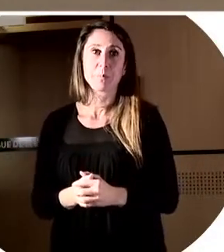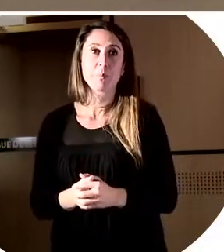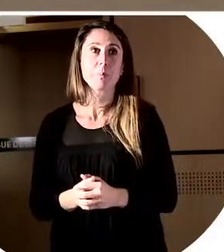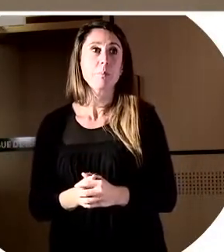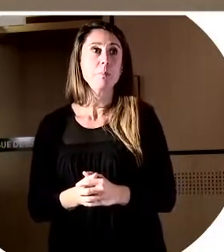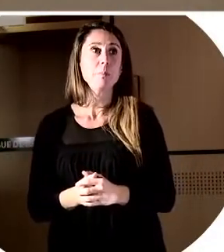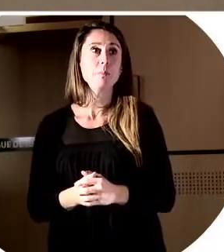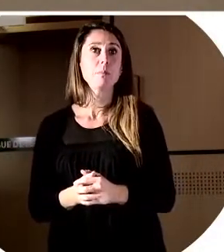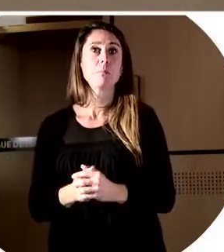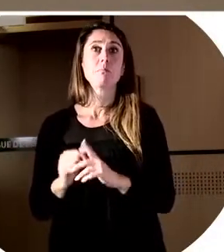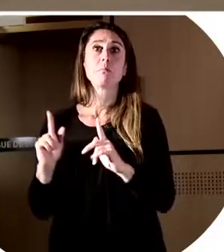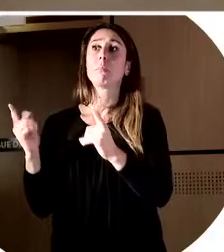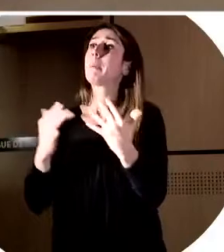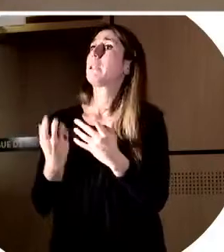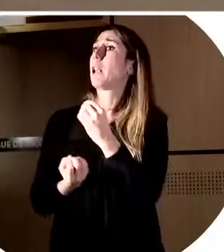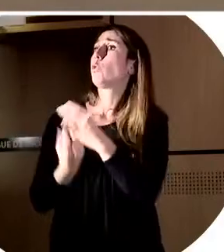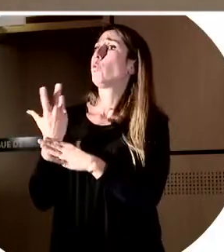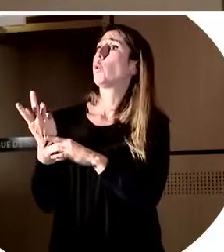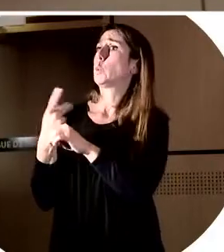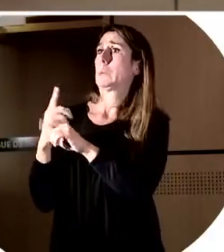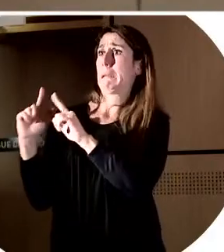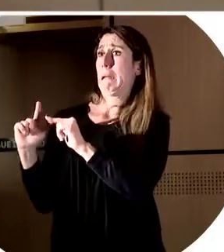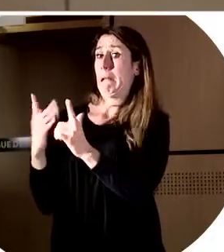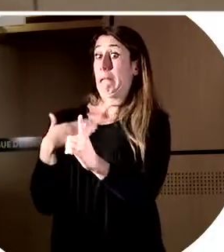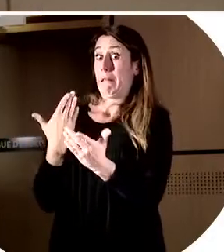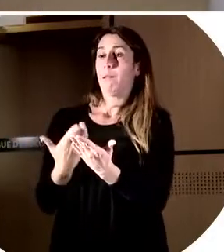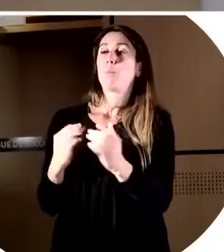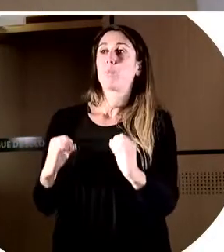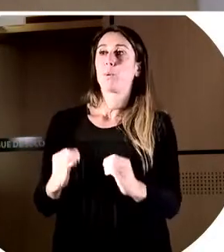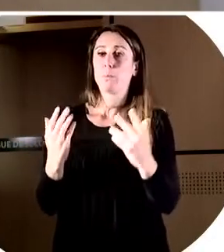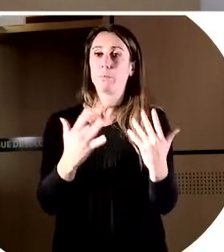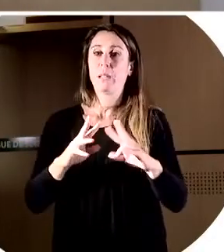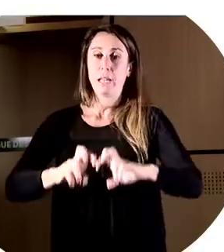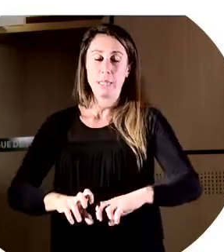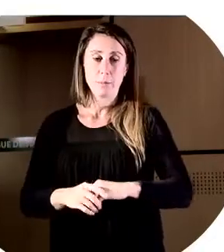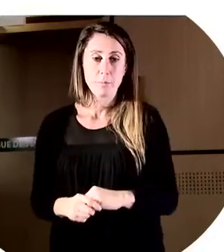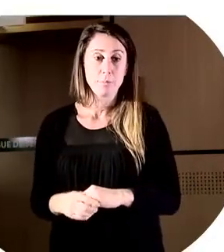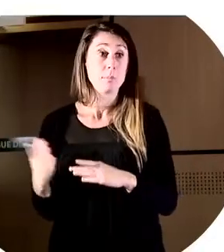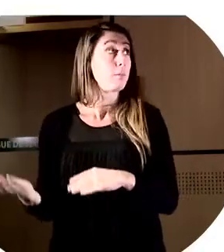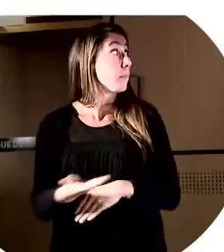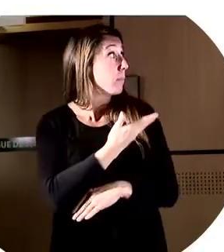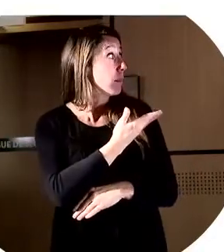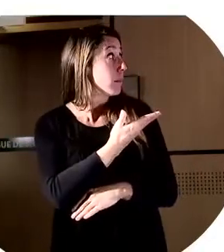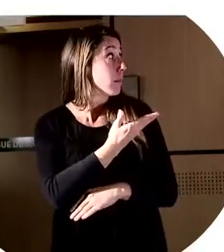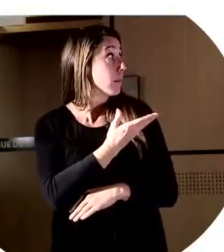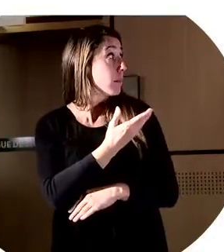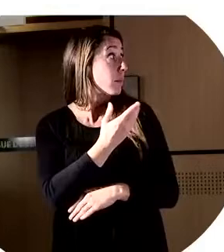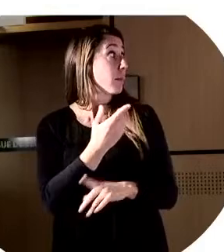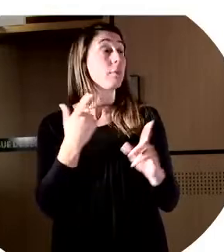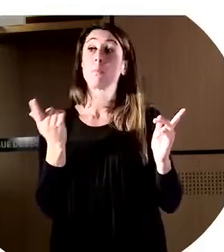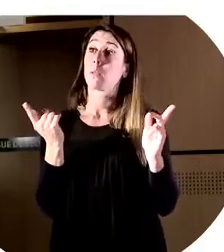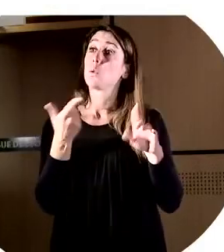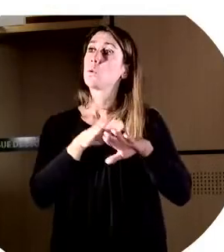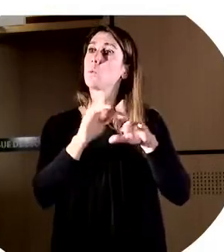Alors, regardons cette évolution. En fait, ici, je vous ai tracé l'évolution au cours